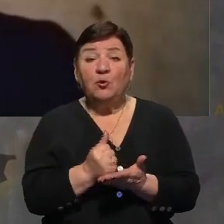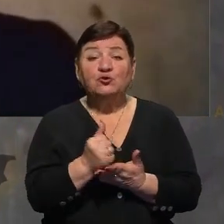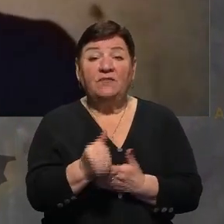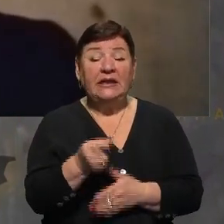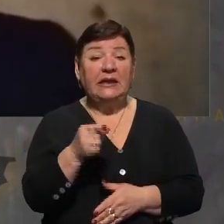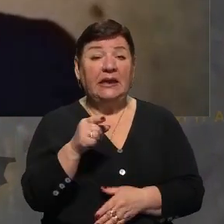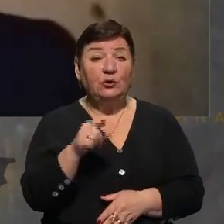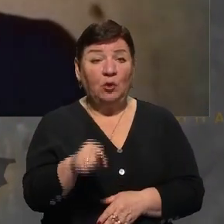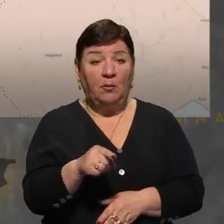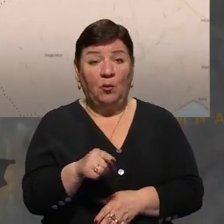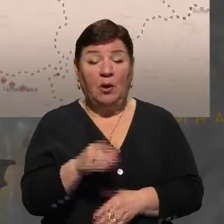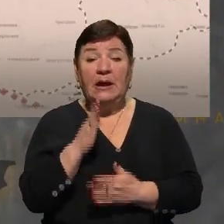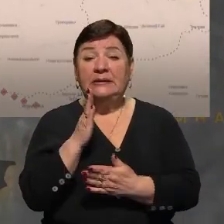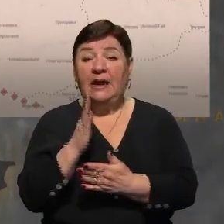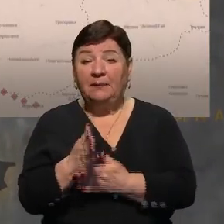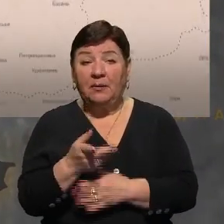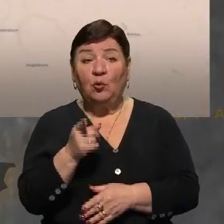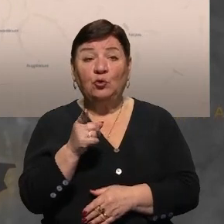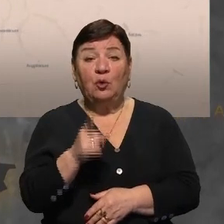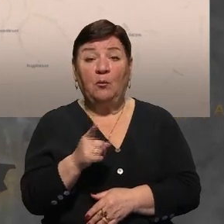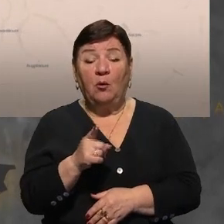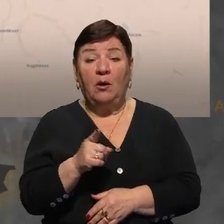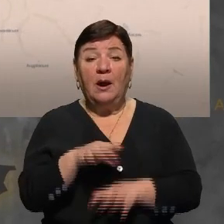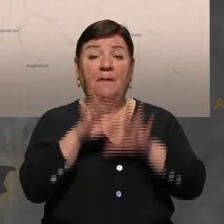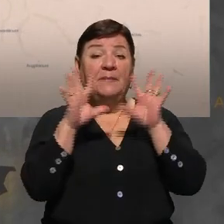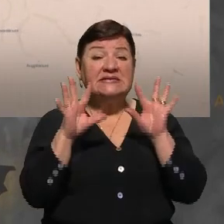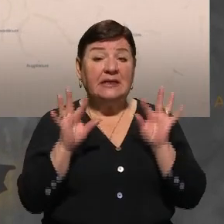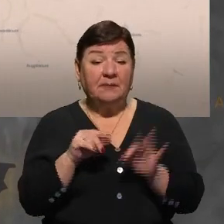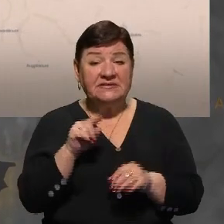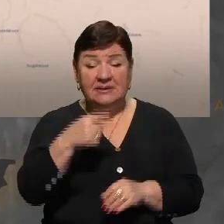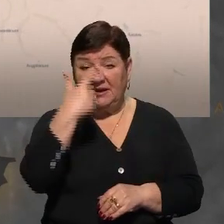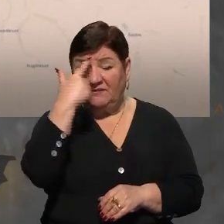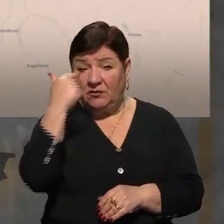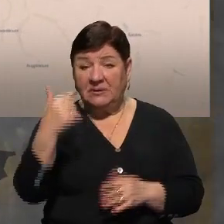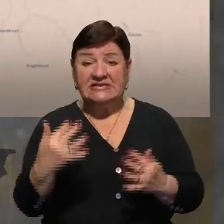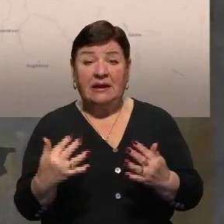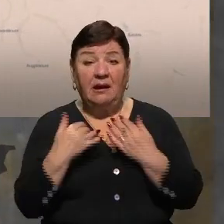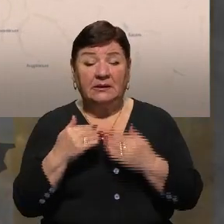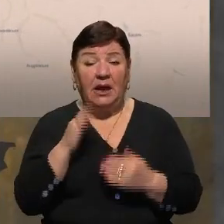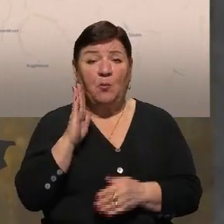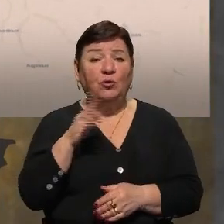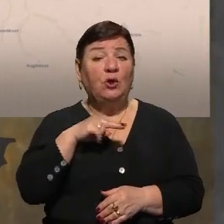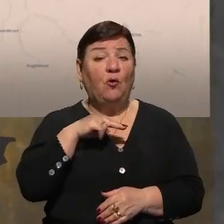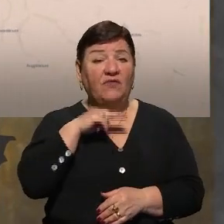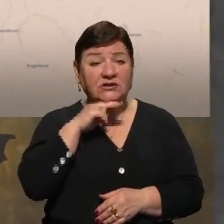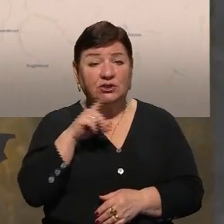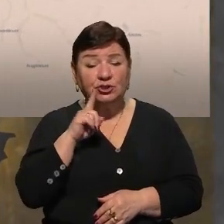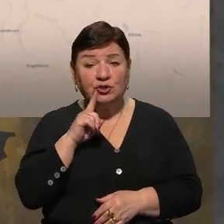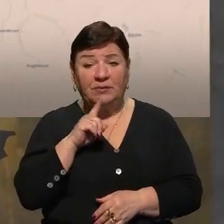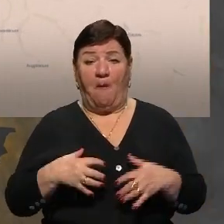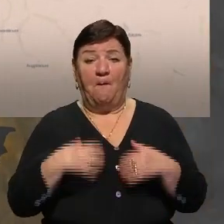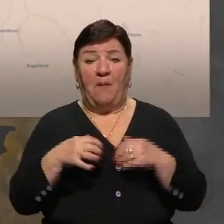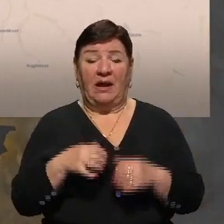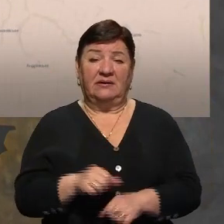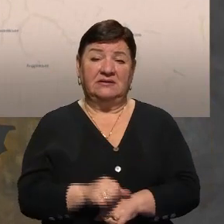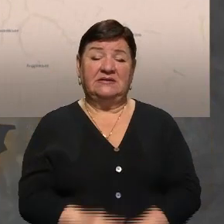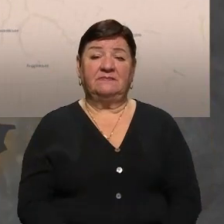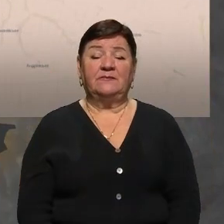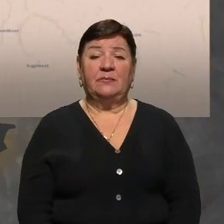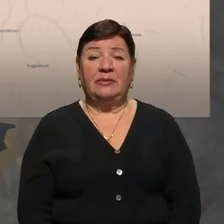певному напрямку. Тому вони майстри всіх цих інформаційних атак. Будьте дуже уважні, щоб не піддатися паніці.